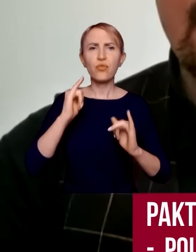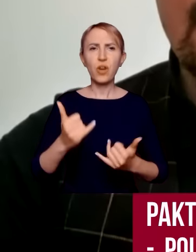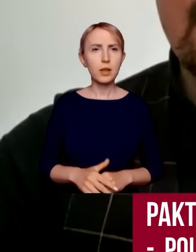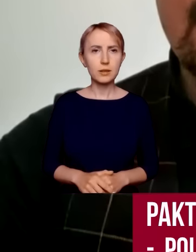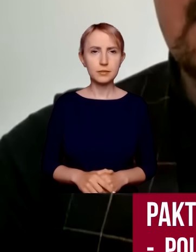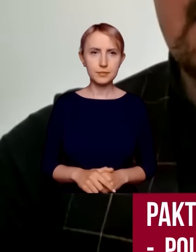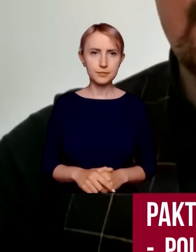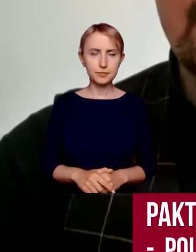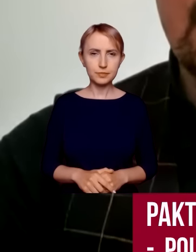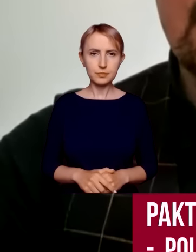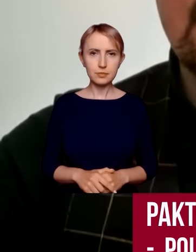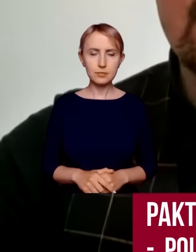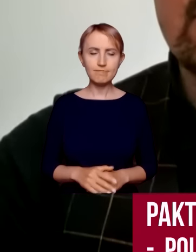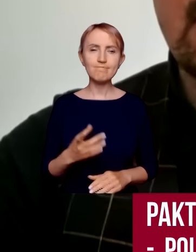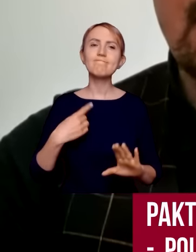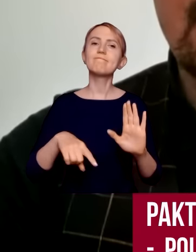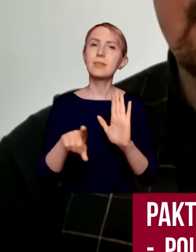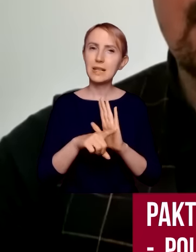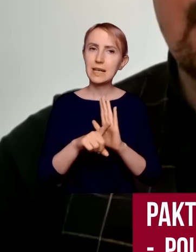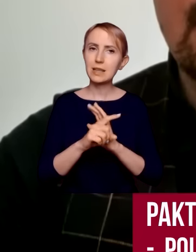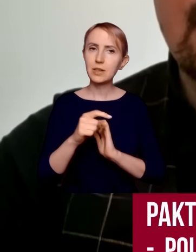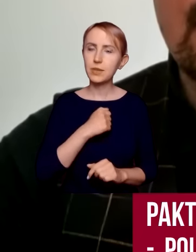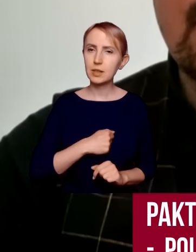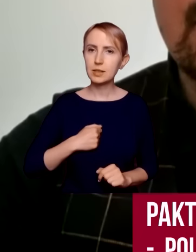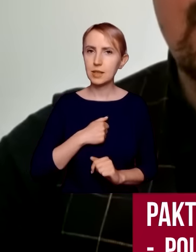wpływa negatywnie, dlatego że